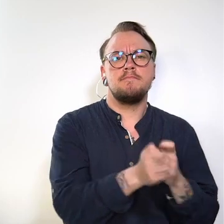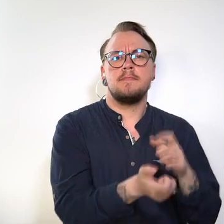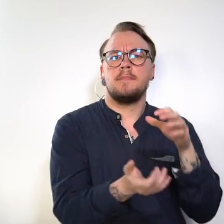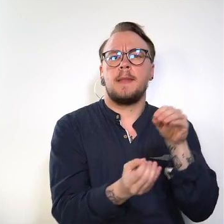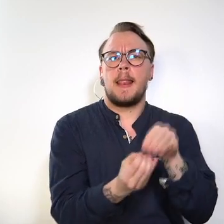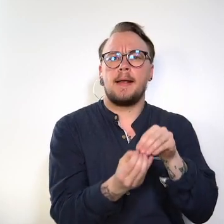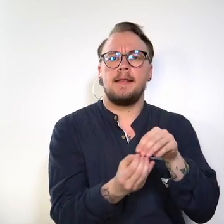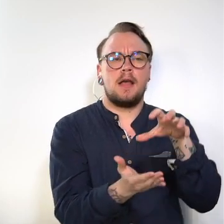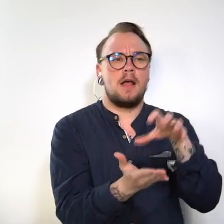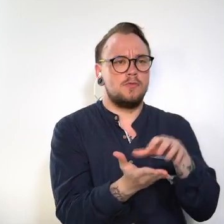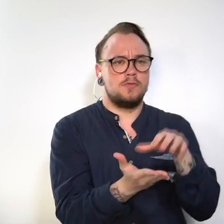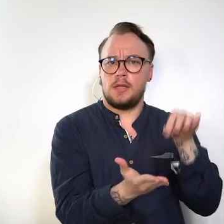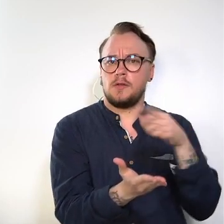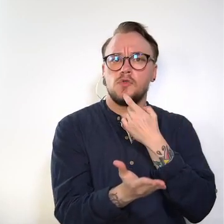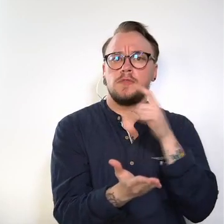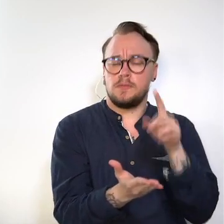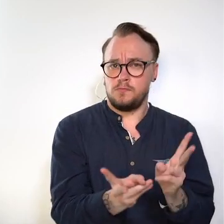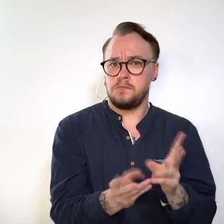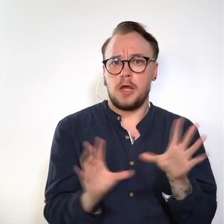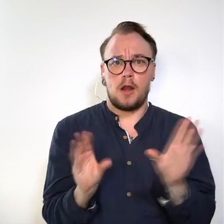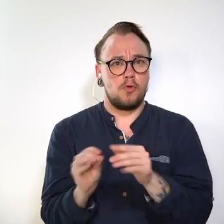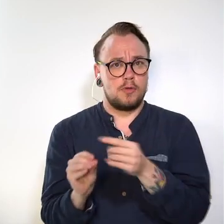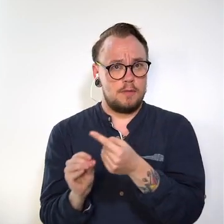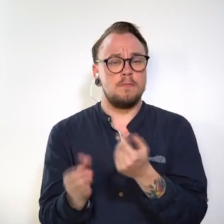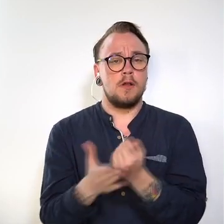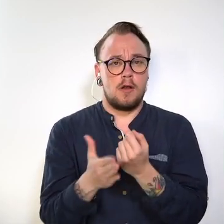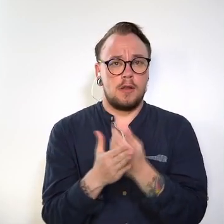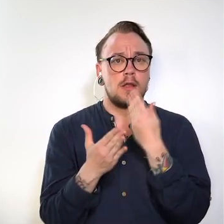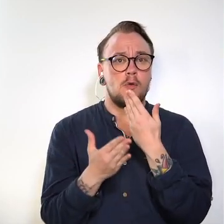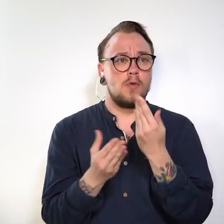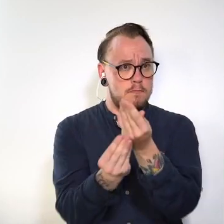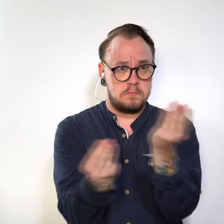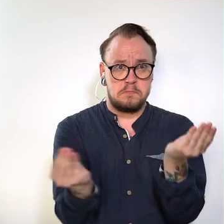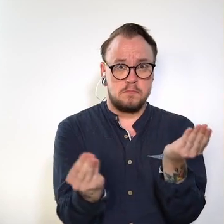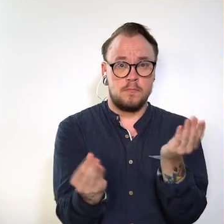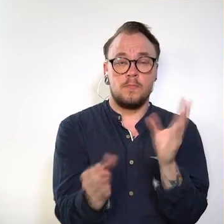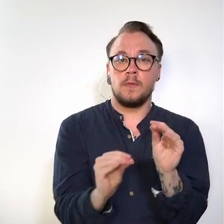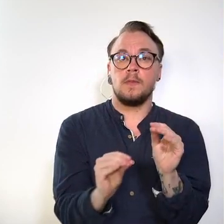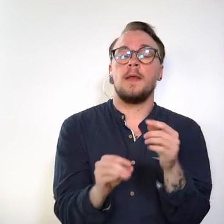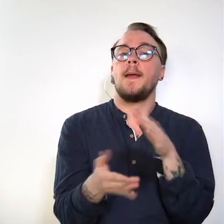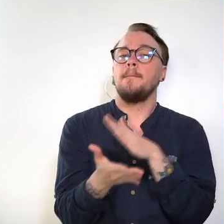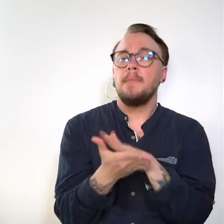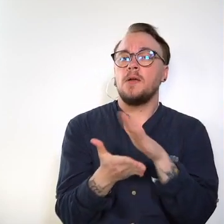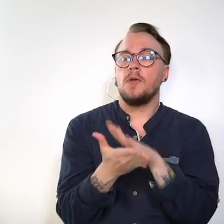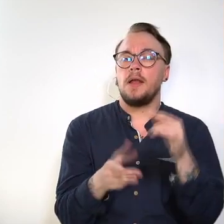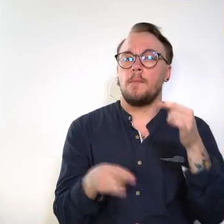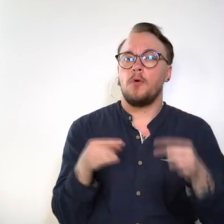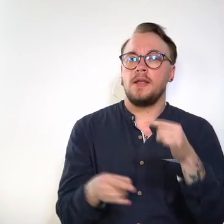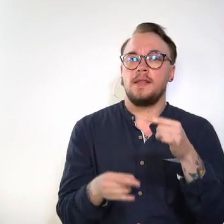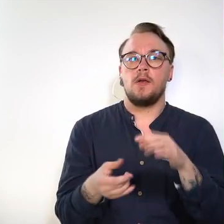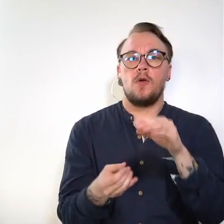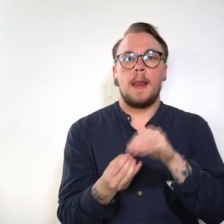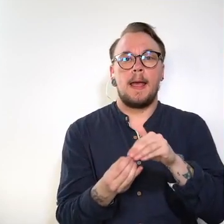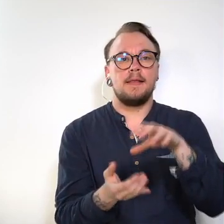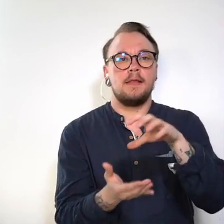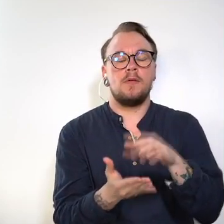lääkintöviranomaisille ja poliitikoille. Ja pikkuhiljaa saatiin heidätkin tajumaan, että ei tarvita